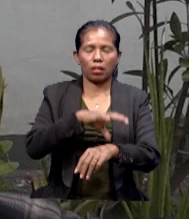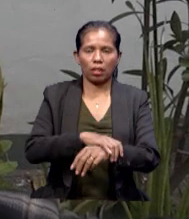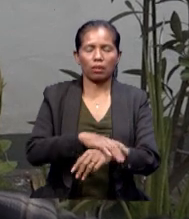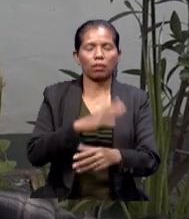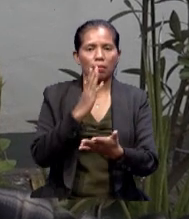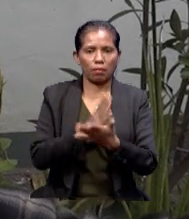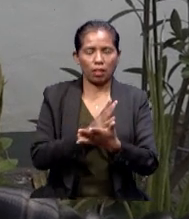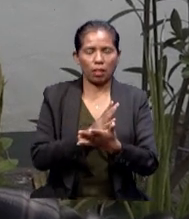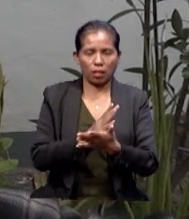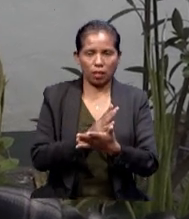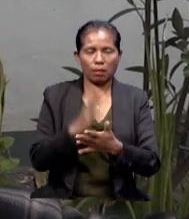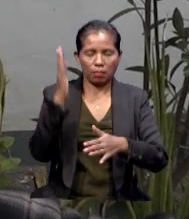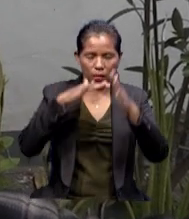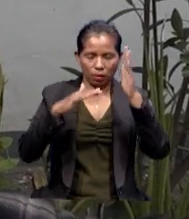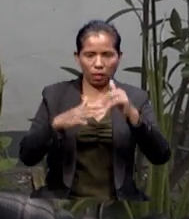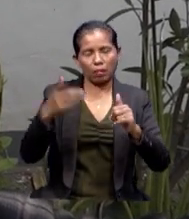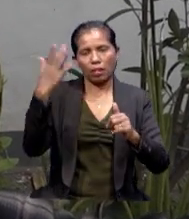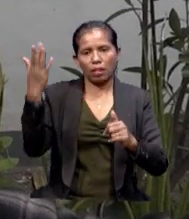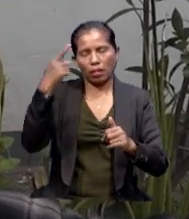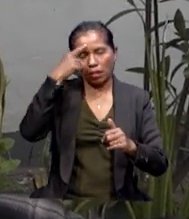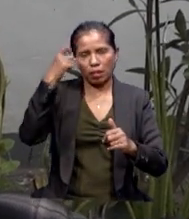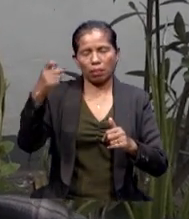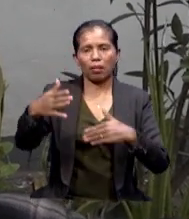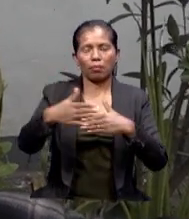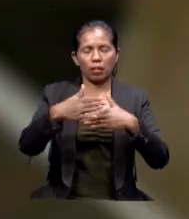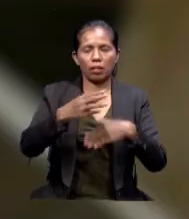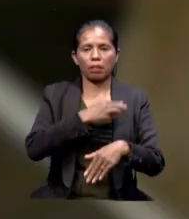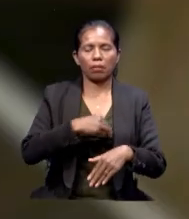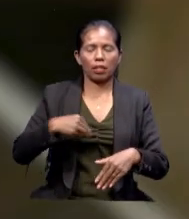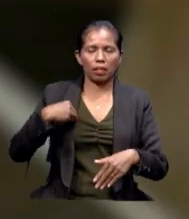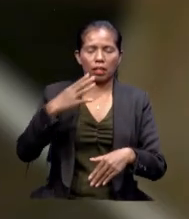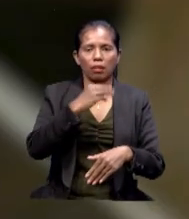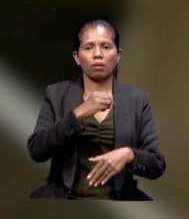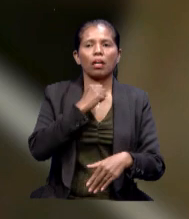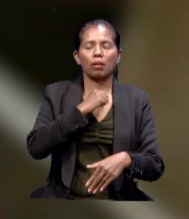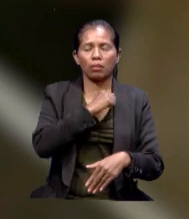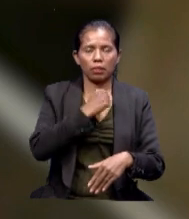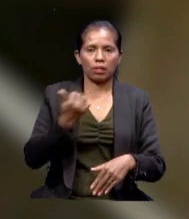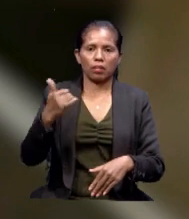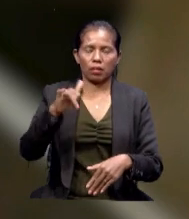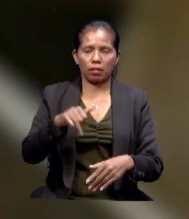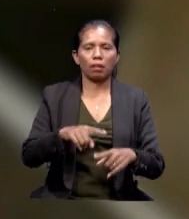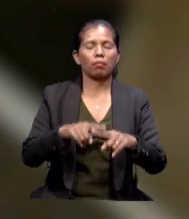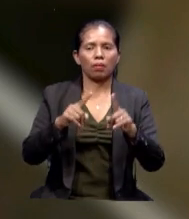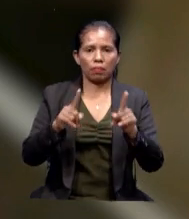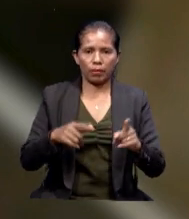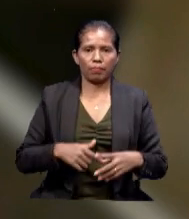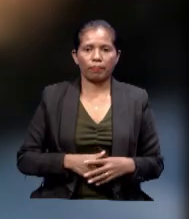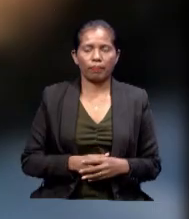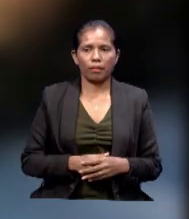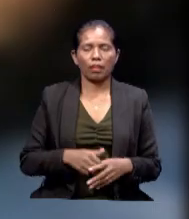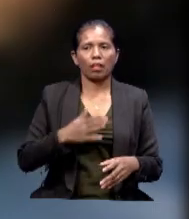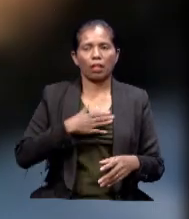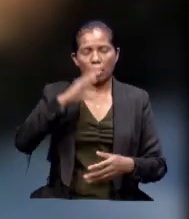normaliza situasaun lebe ma tambah ihne ba ne residensia amu sira ho madre sira nini ya mai be idane hauni